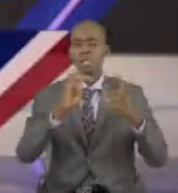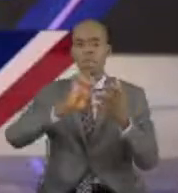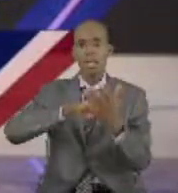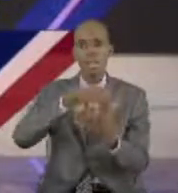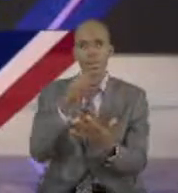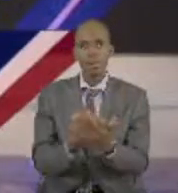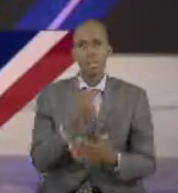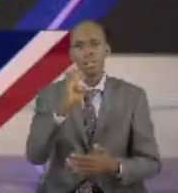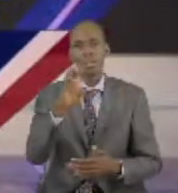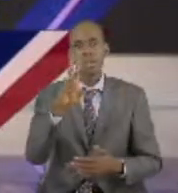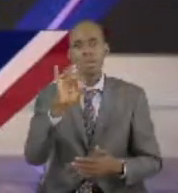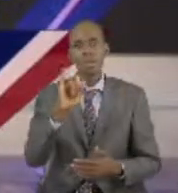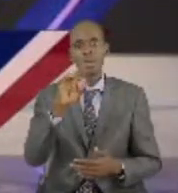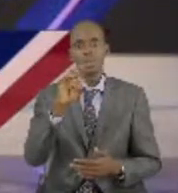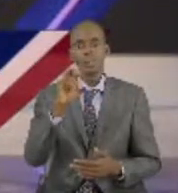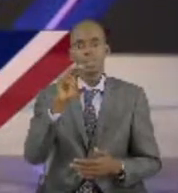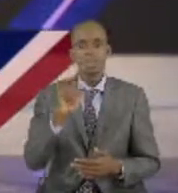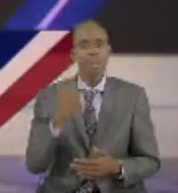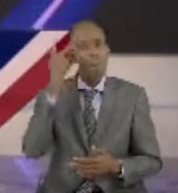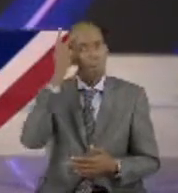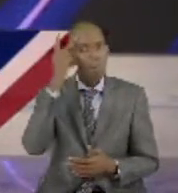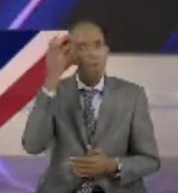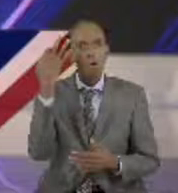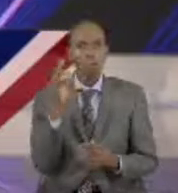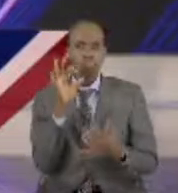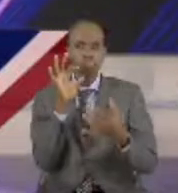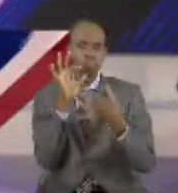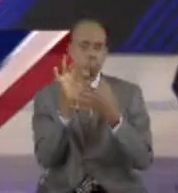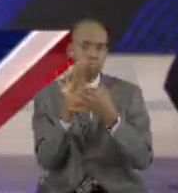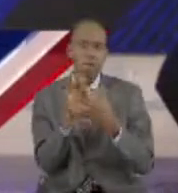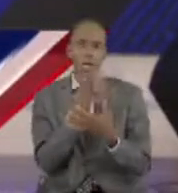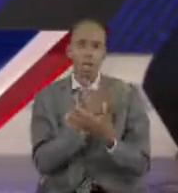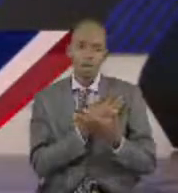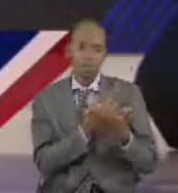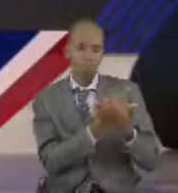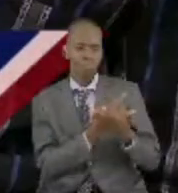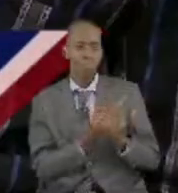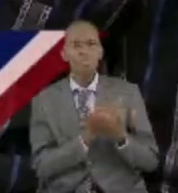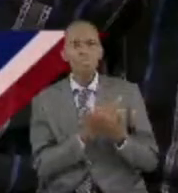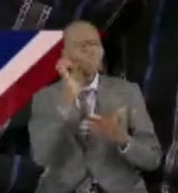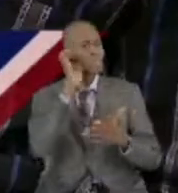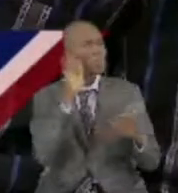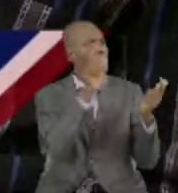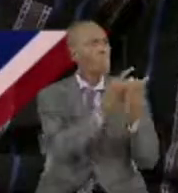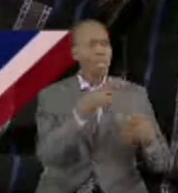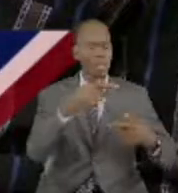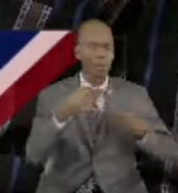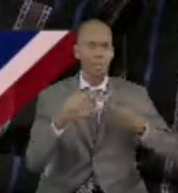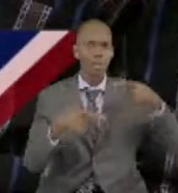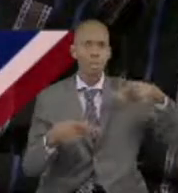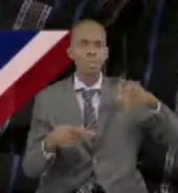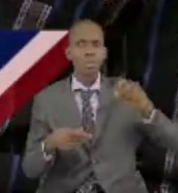c'est deuxième élément, c'est l'objectif évident de la connexion et de la consultation. Il est allé pour